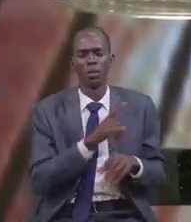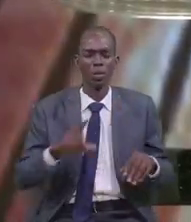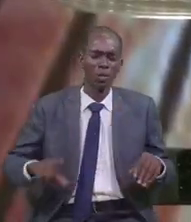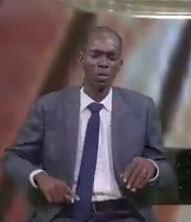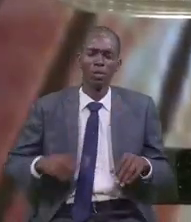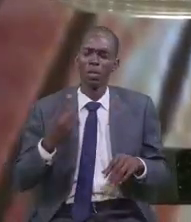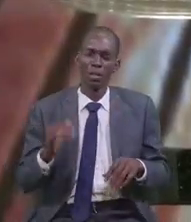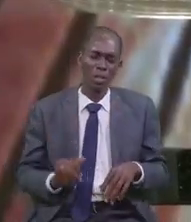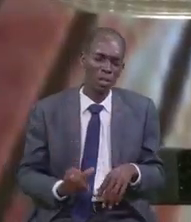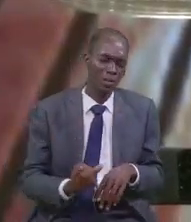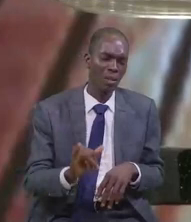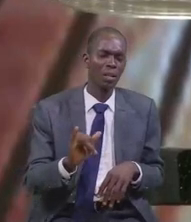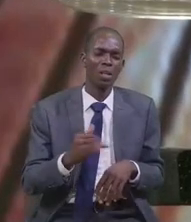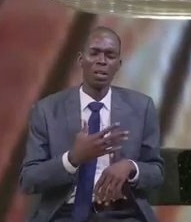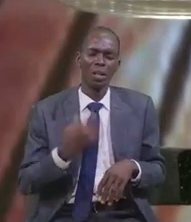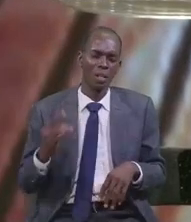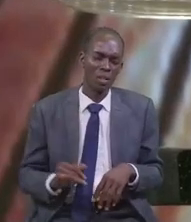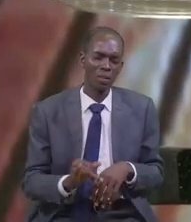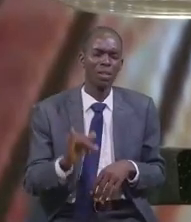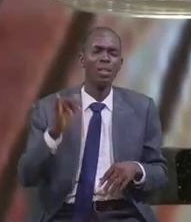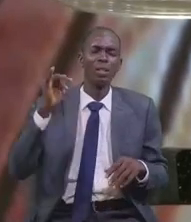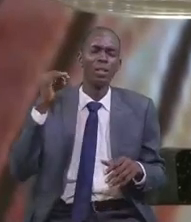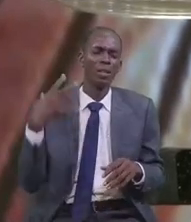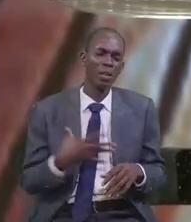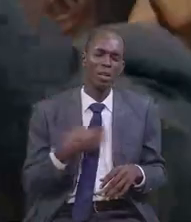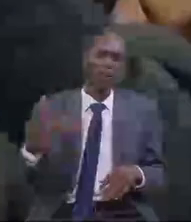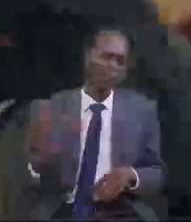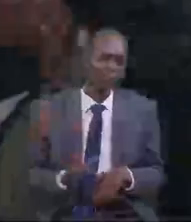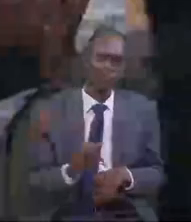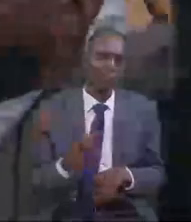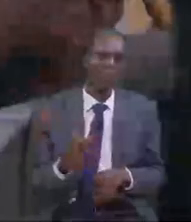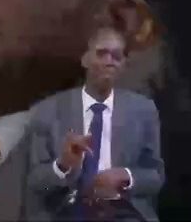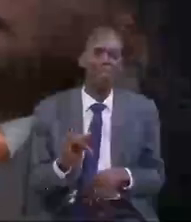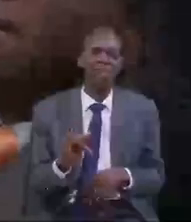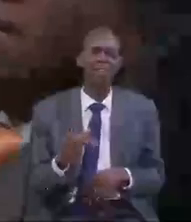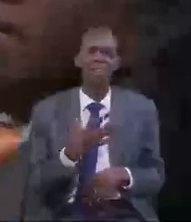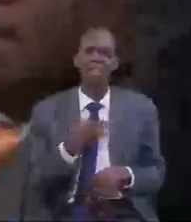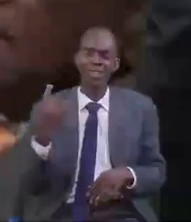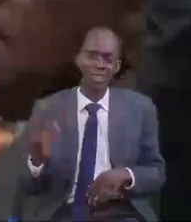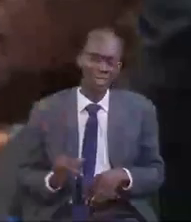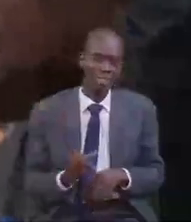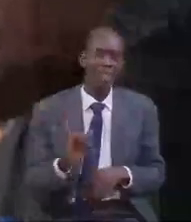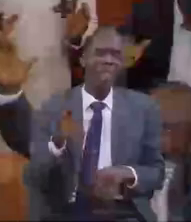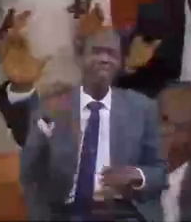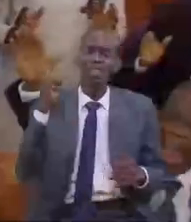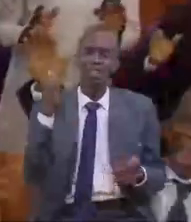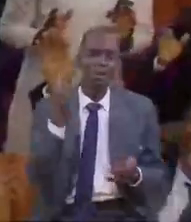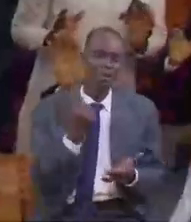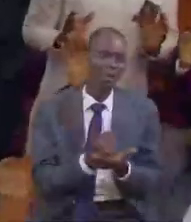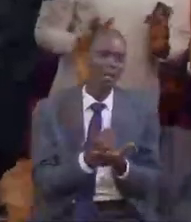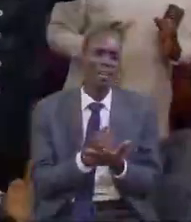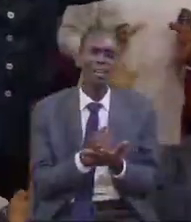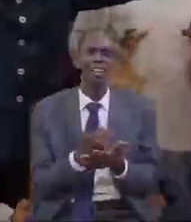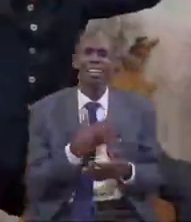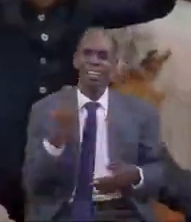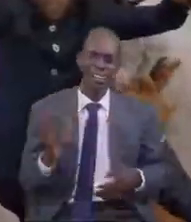fin de vos jours. Jusqu'à la fin de vos jours. Vous allez habiter éternellement,